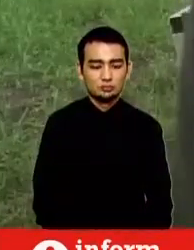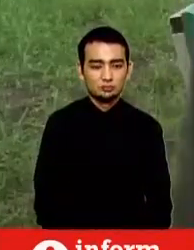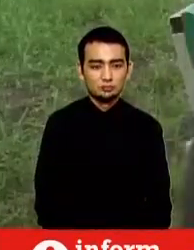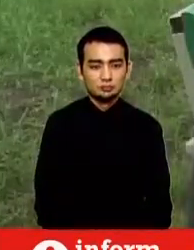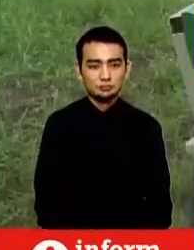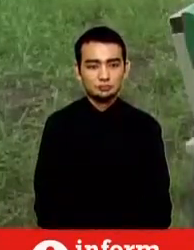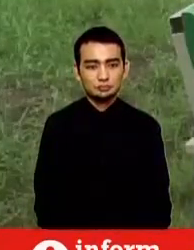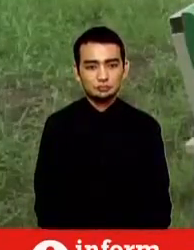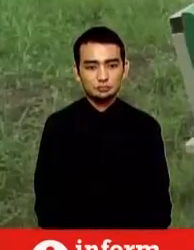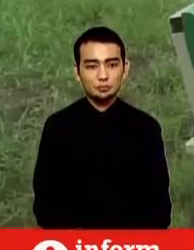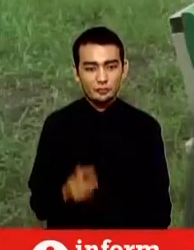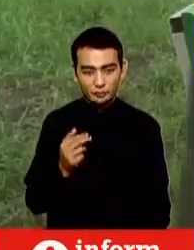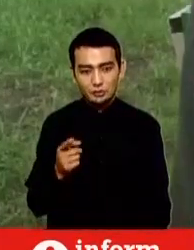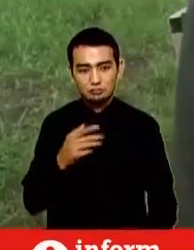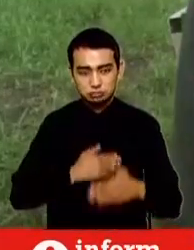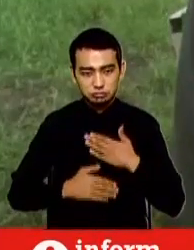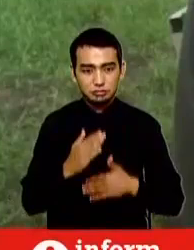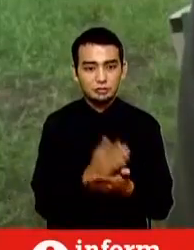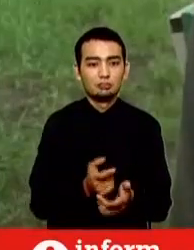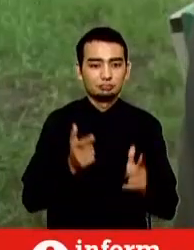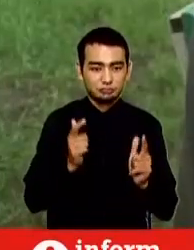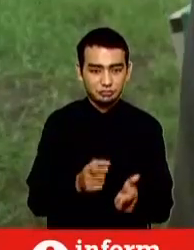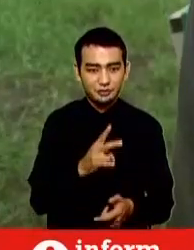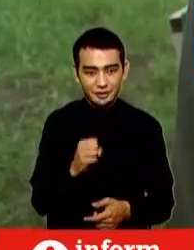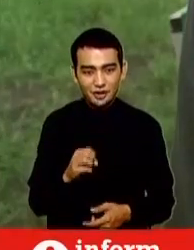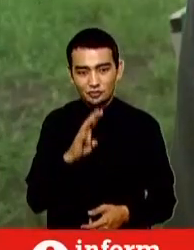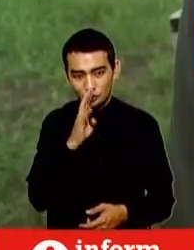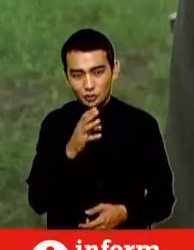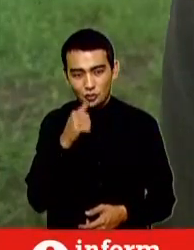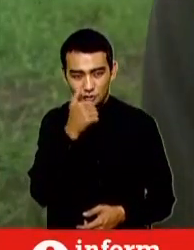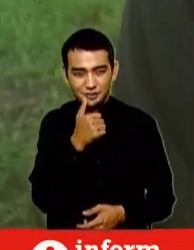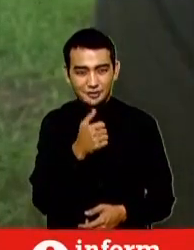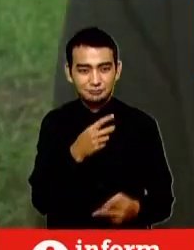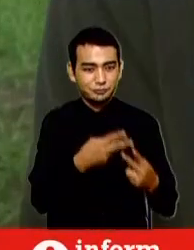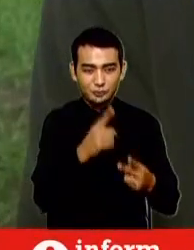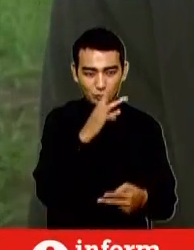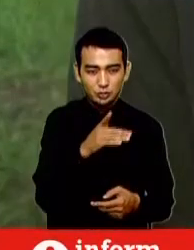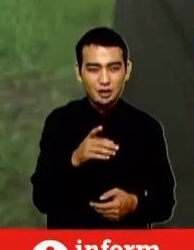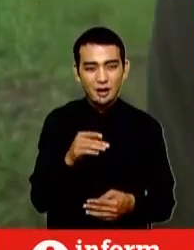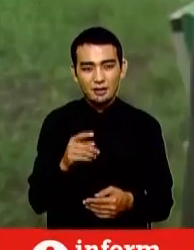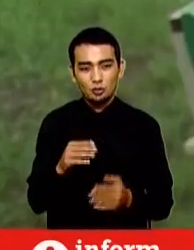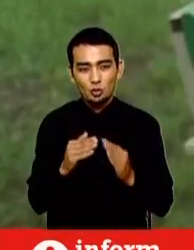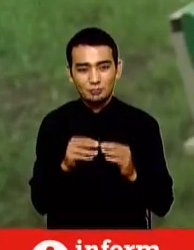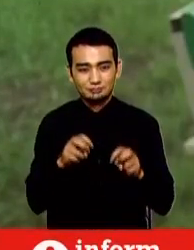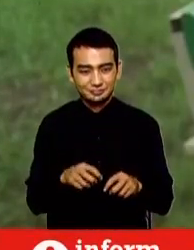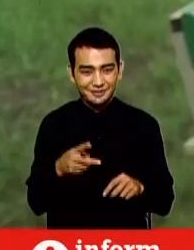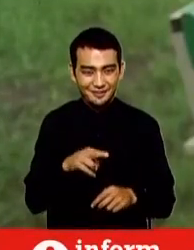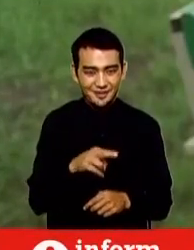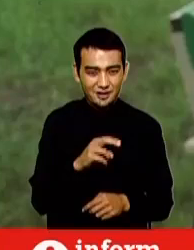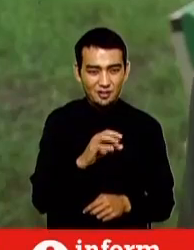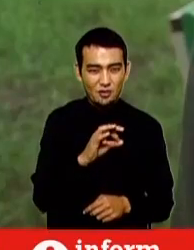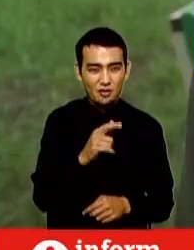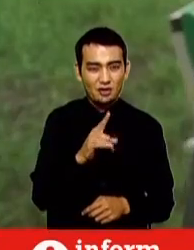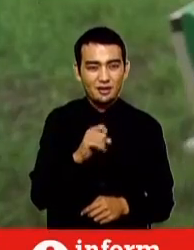Он обрадовался, он согласен на ограничение, говорит, лишь бы не лишение. Но есть наше настроение стороны